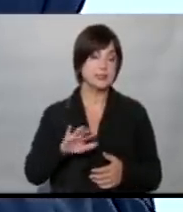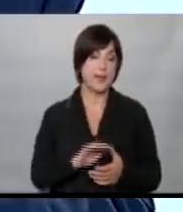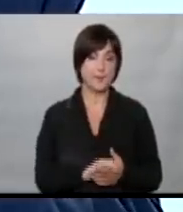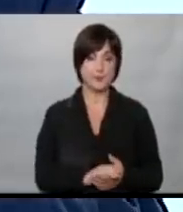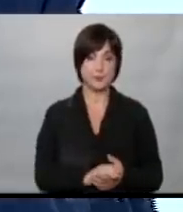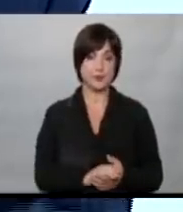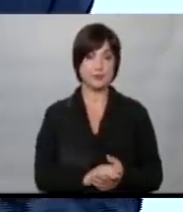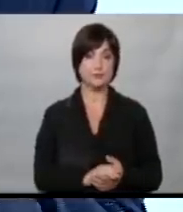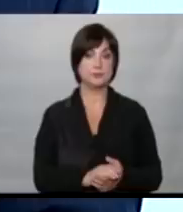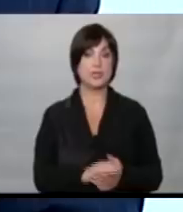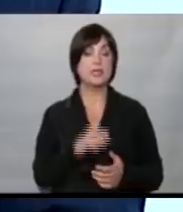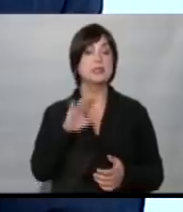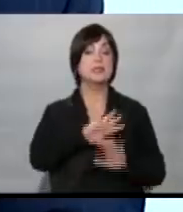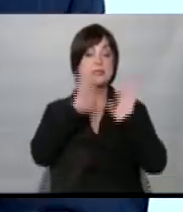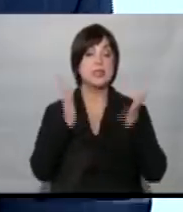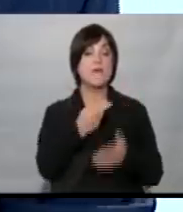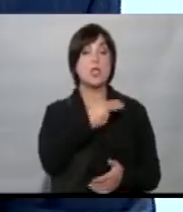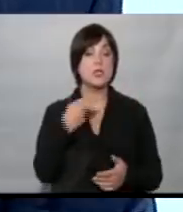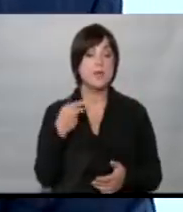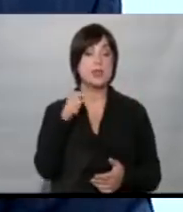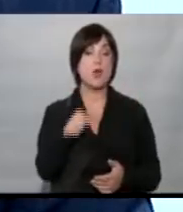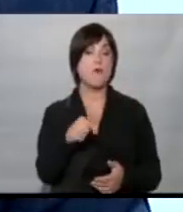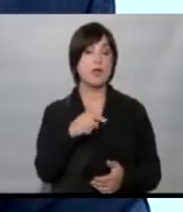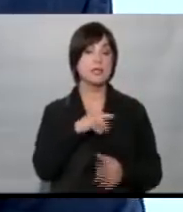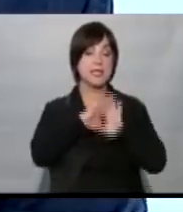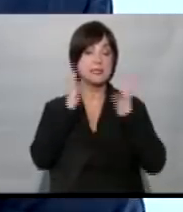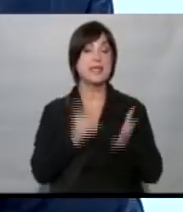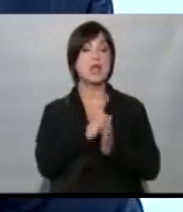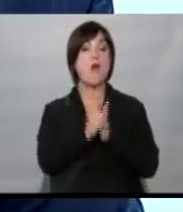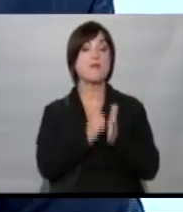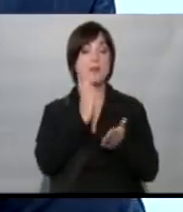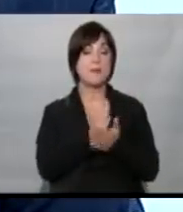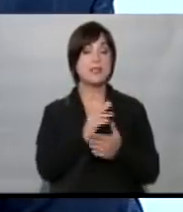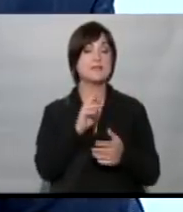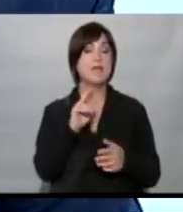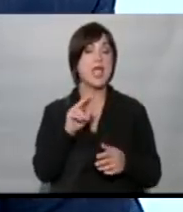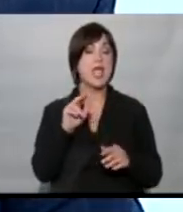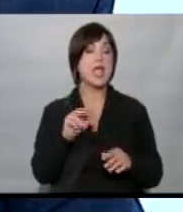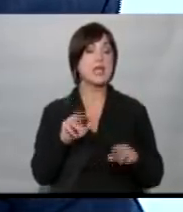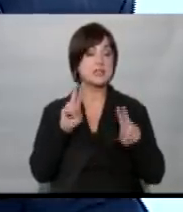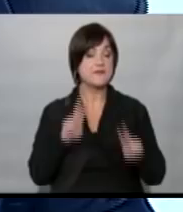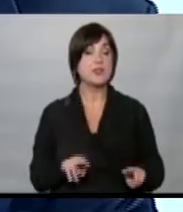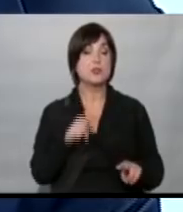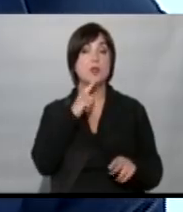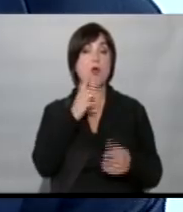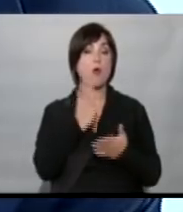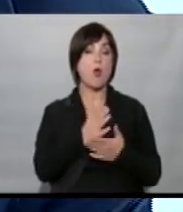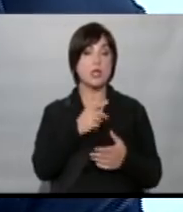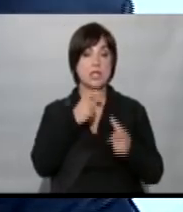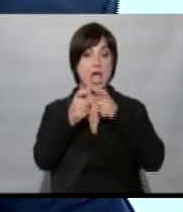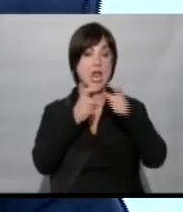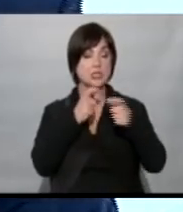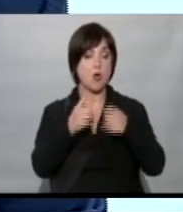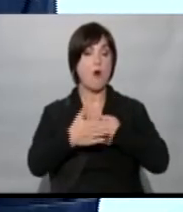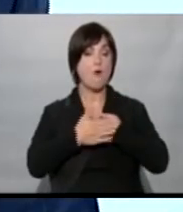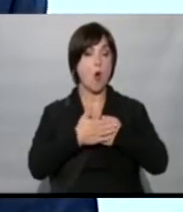И се во име на тоа, ние нели цело време бевме сведоци кога се водео разговори во